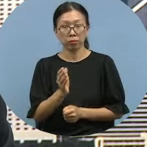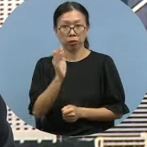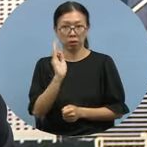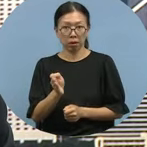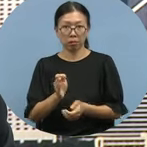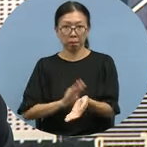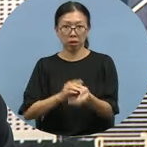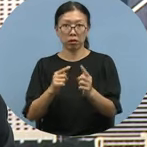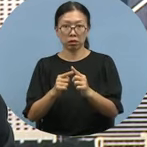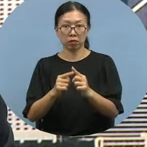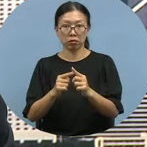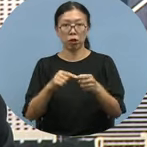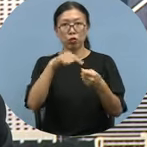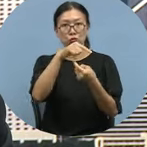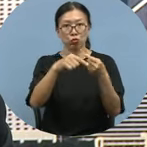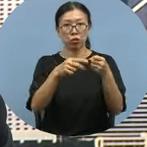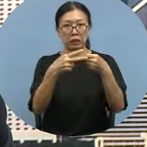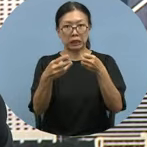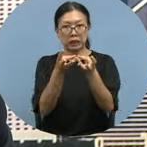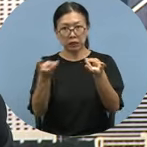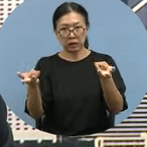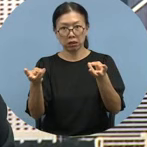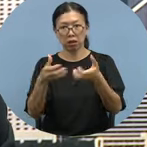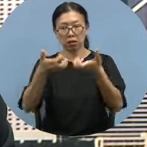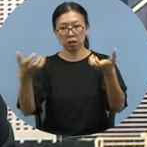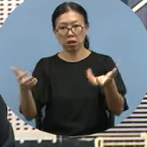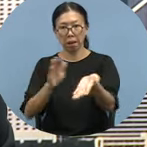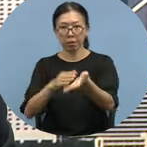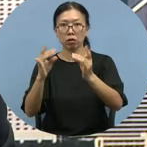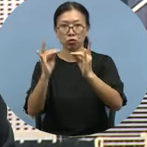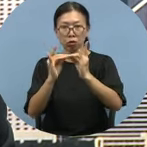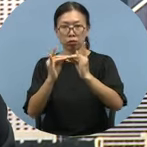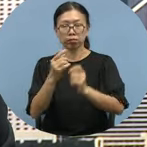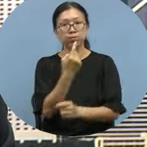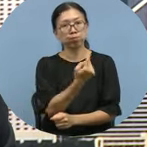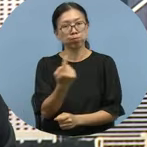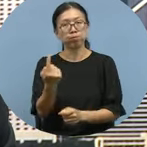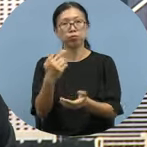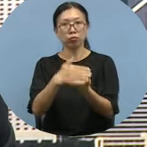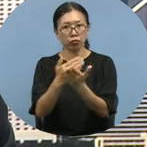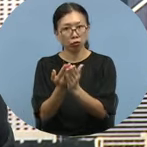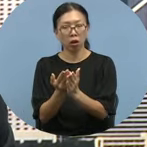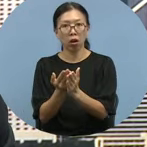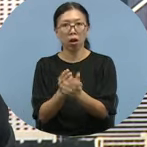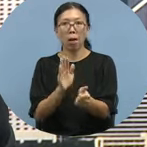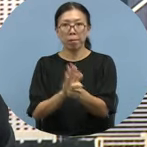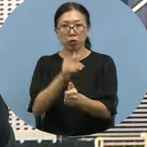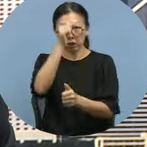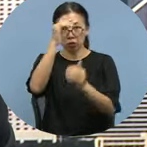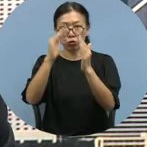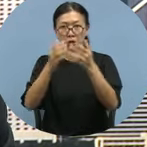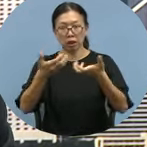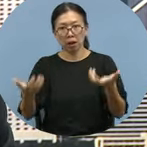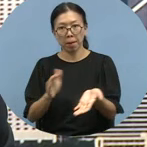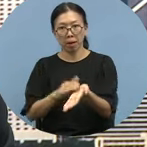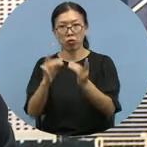咧，就去咗我哋二線嘅隔離病床嘅。呢啲嘅設施咧，大大咁樣舒緩咗醫院隔離病